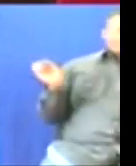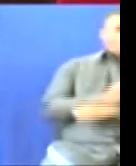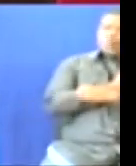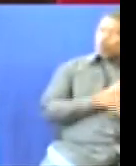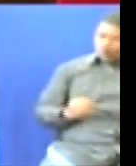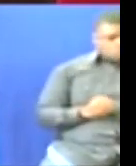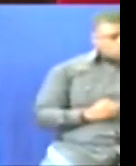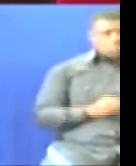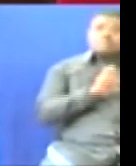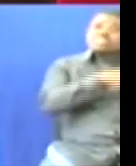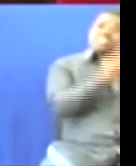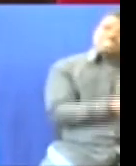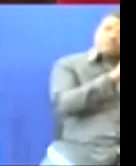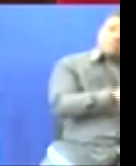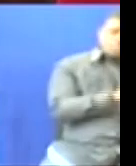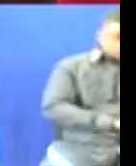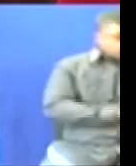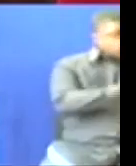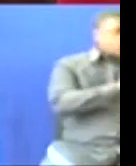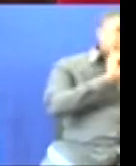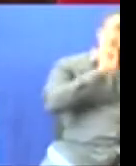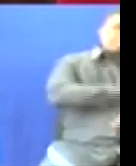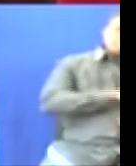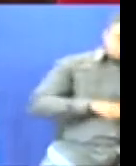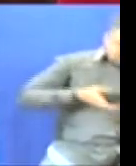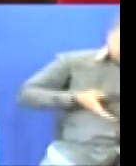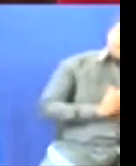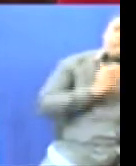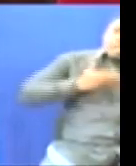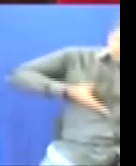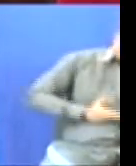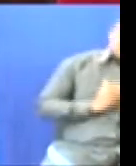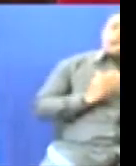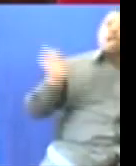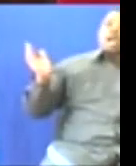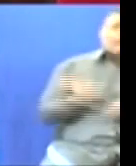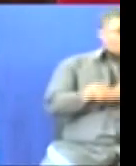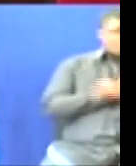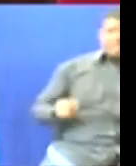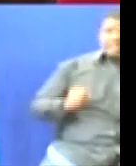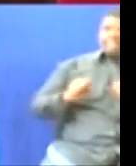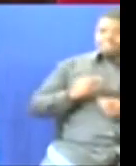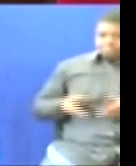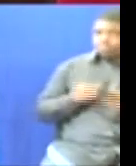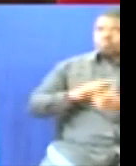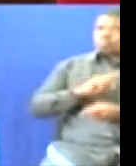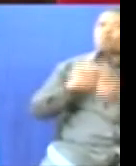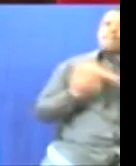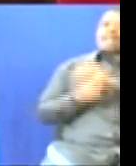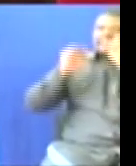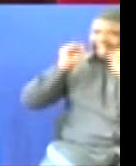sababu watakushinda. Watu wanaongezeka kila siku, watu wanazaliwa, huwezi, lazima ubadilishe mfumo. Sasa nakumbuka mara ya